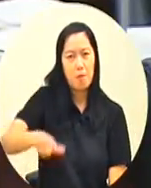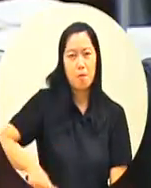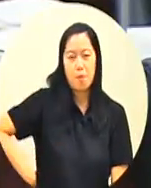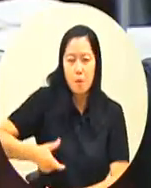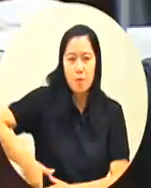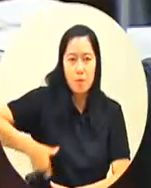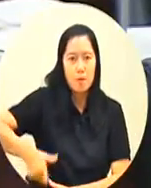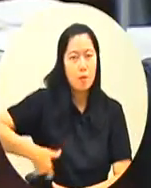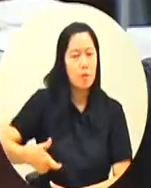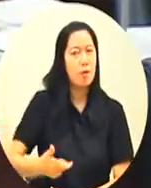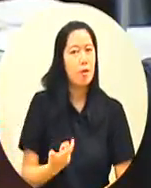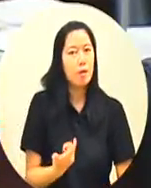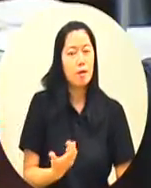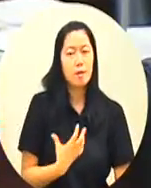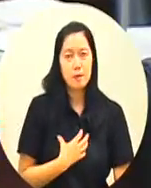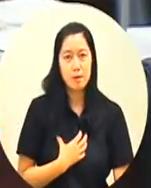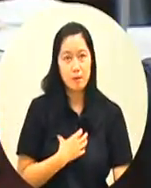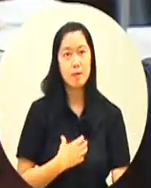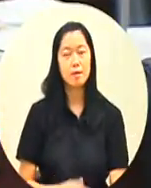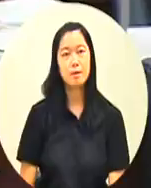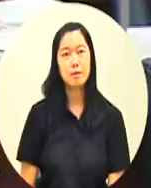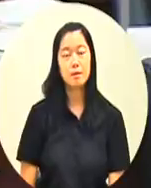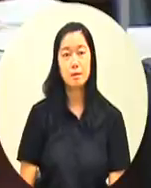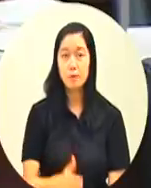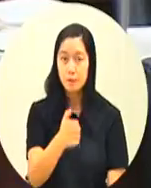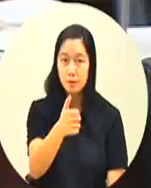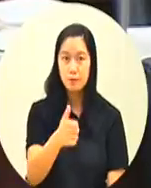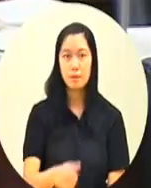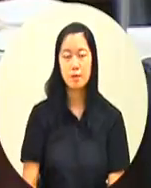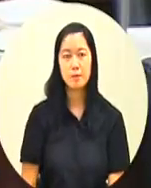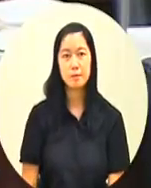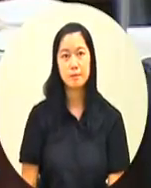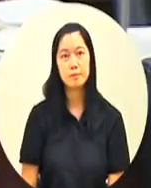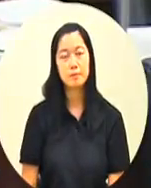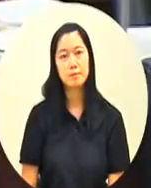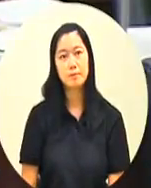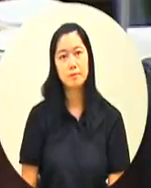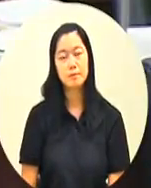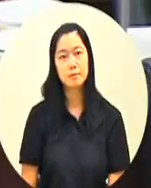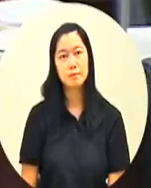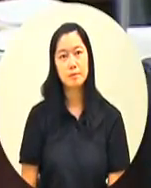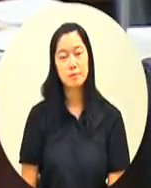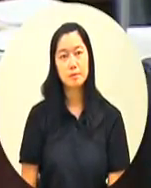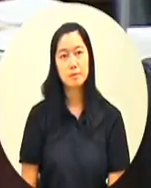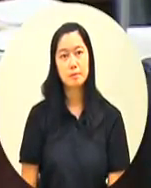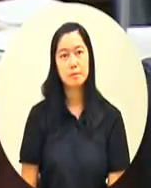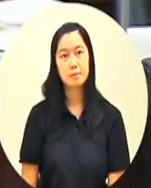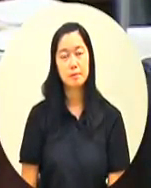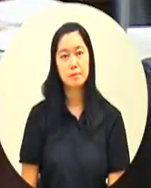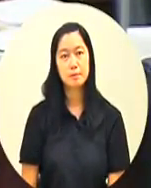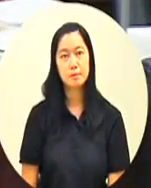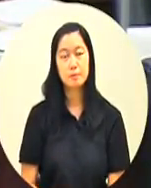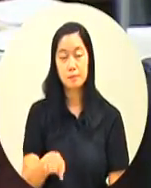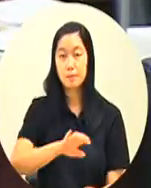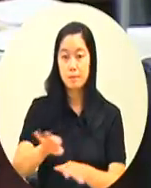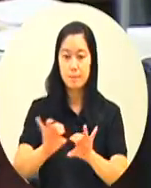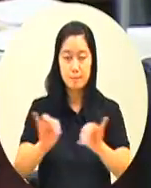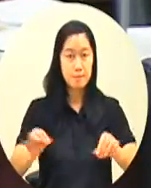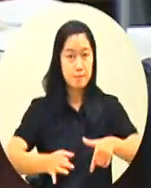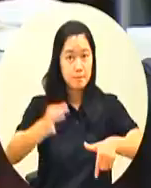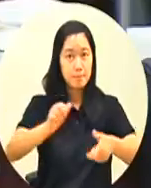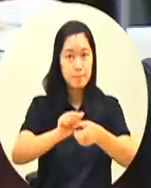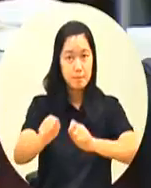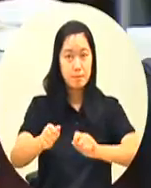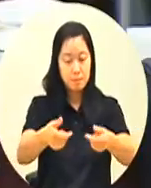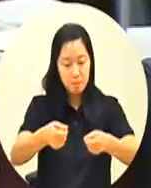喘，因为生活真正无好过，所以这部分要拜托局长来做处理。那其实，在收到地价税的缴纳书的